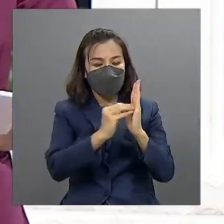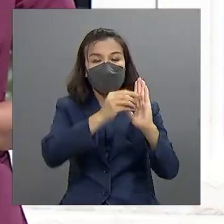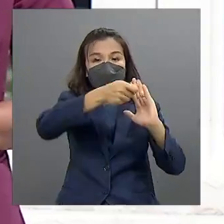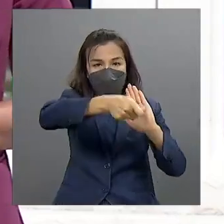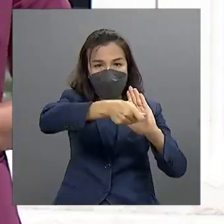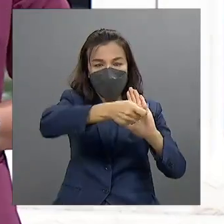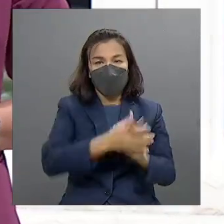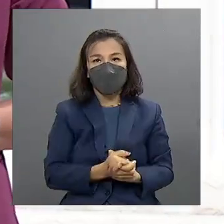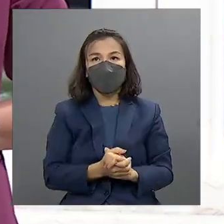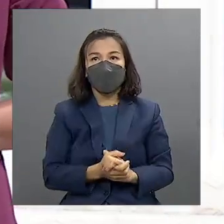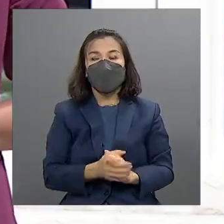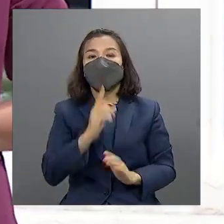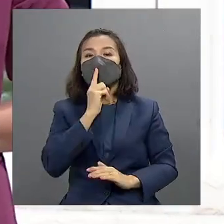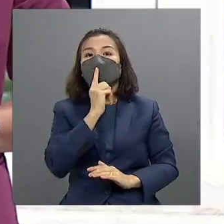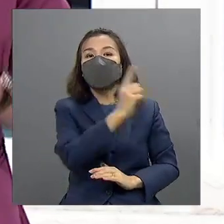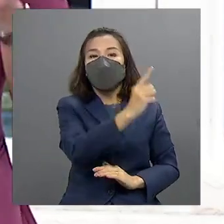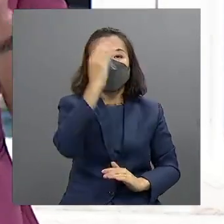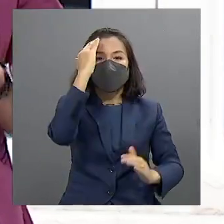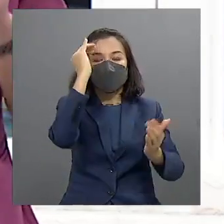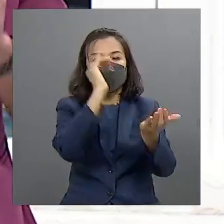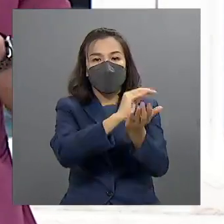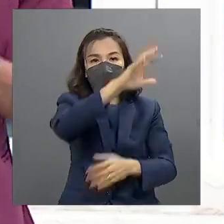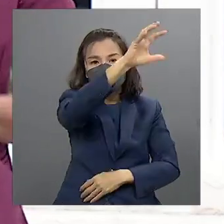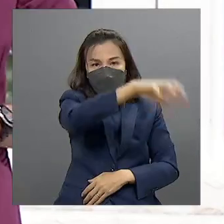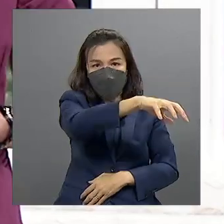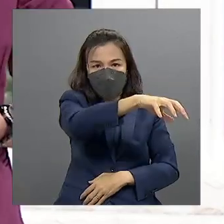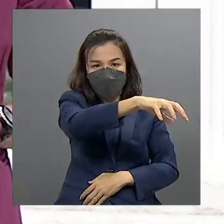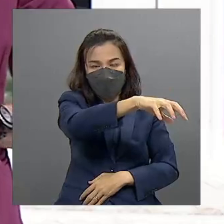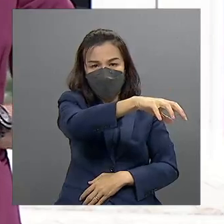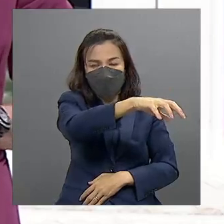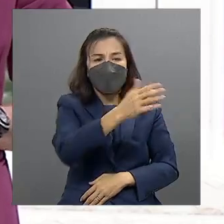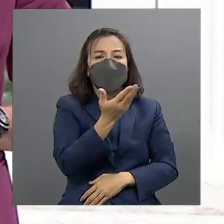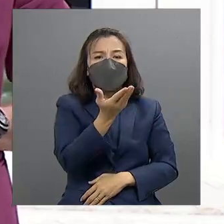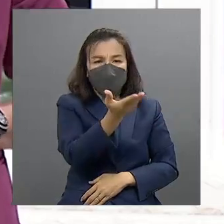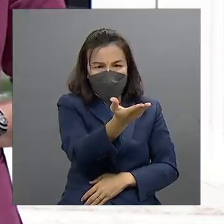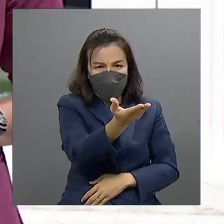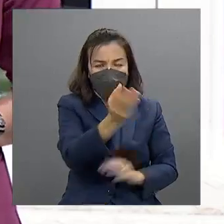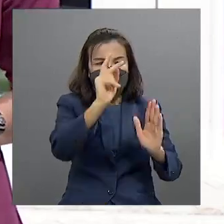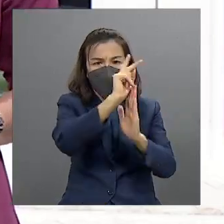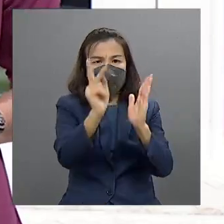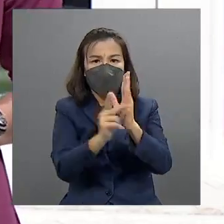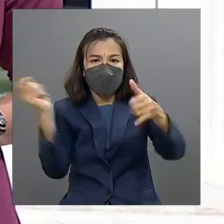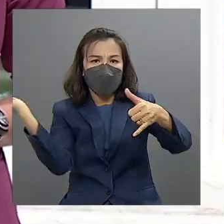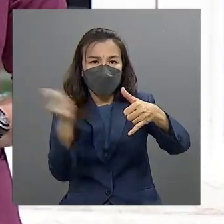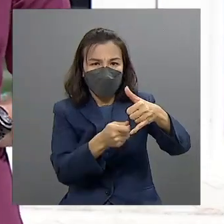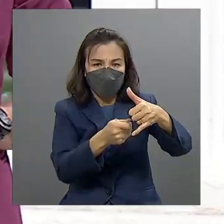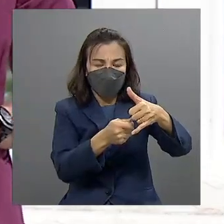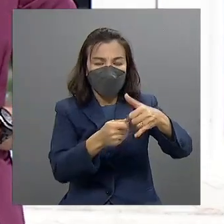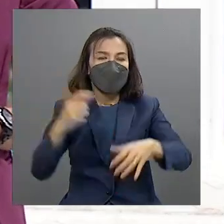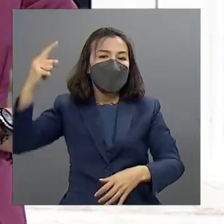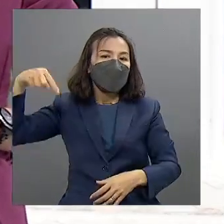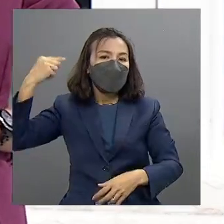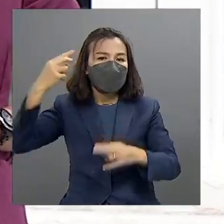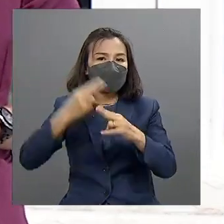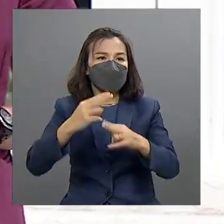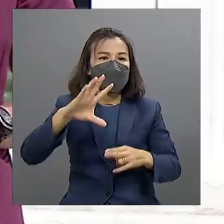ามกับเจ้หนาที่ตำรวจที่สอพอมะเริงเลยให้ดำเนินคดีต กับนางสาวชาลิศา อักขาระร่ง